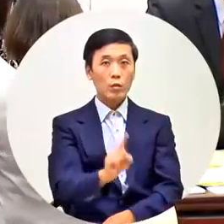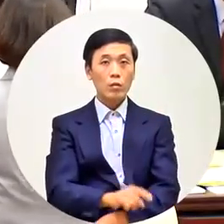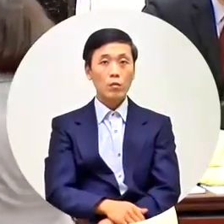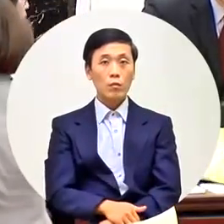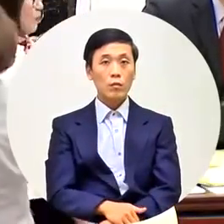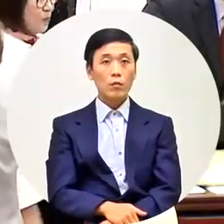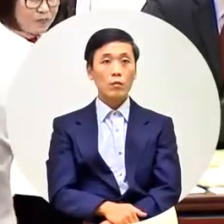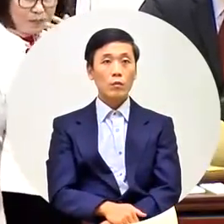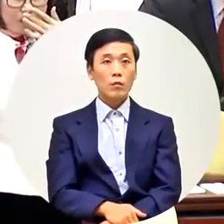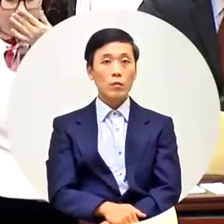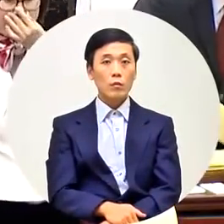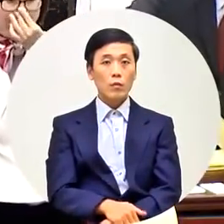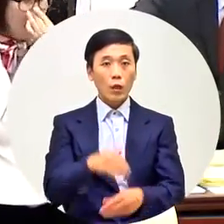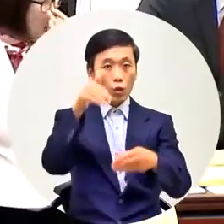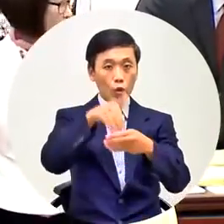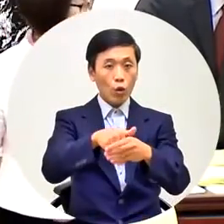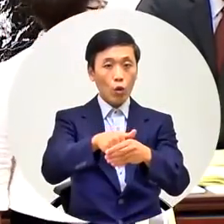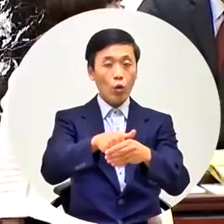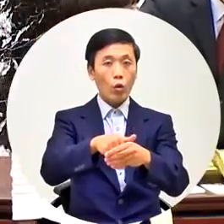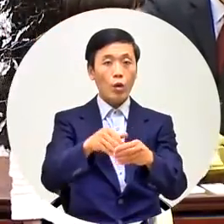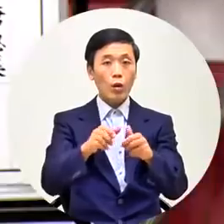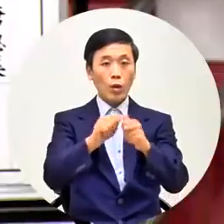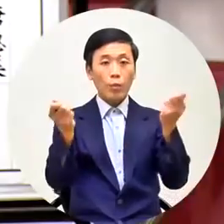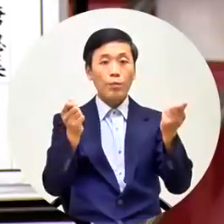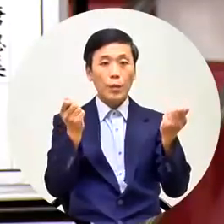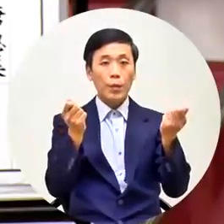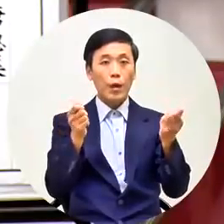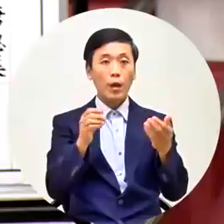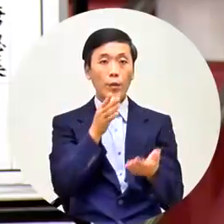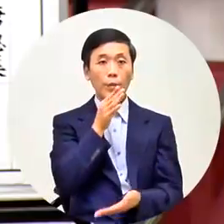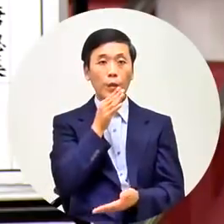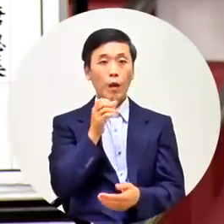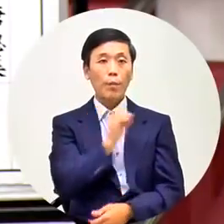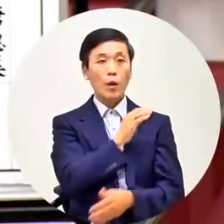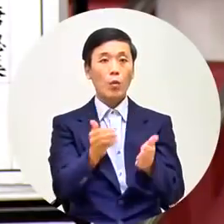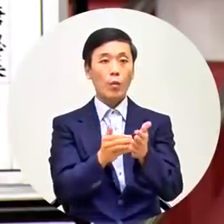开票完成，请主持人宣布开票结果。